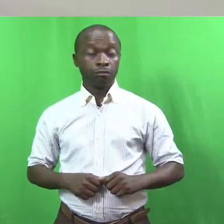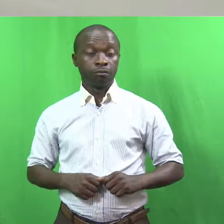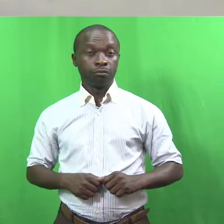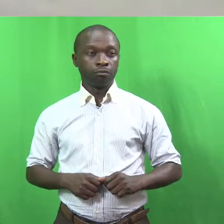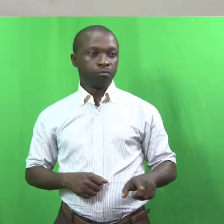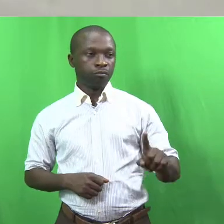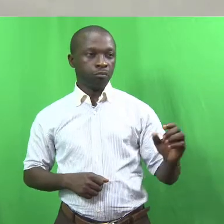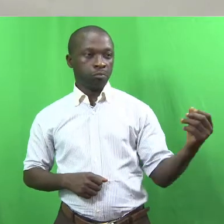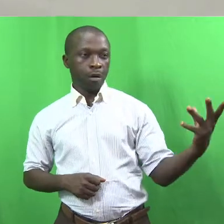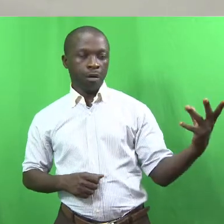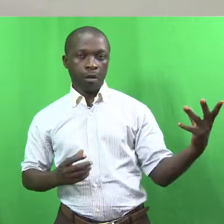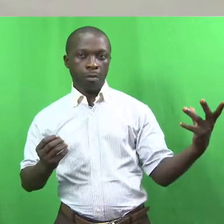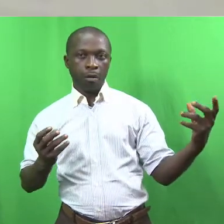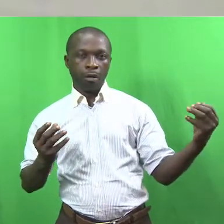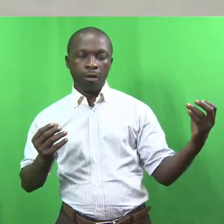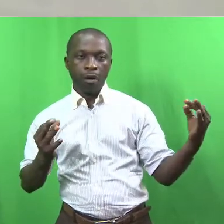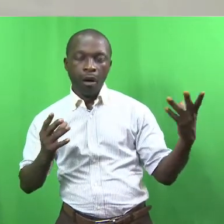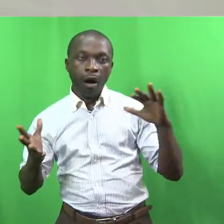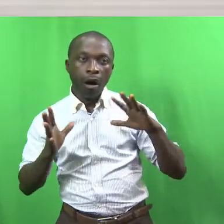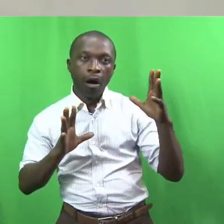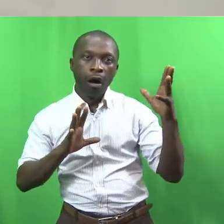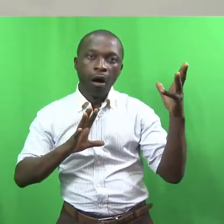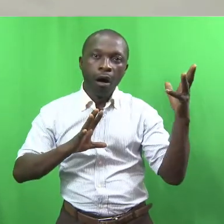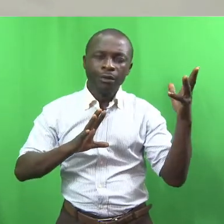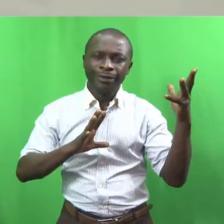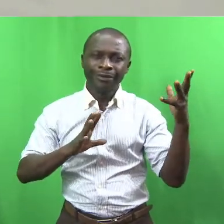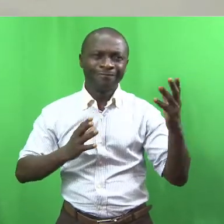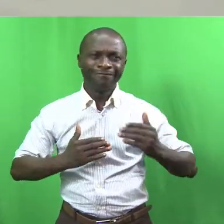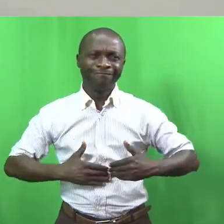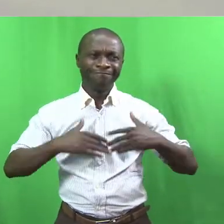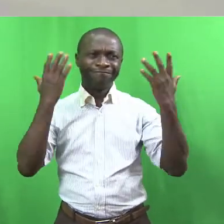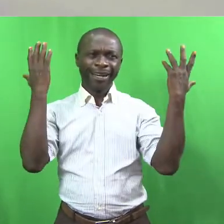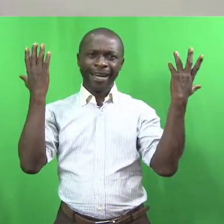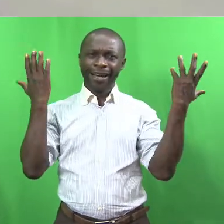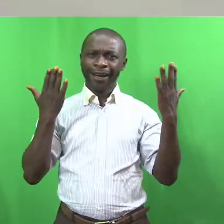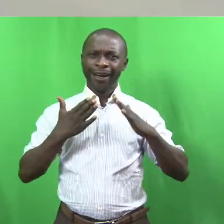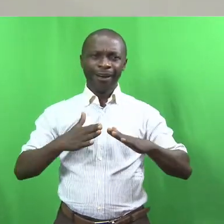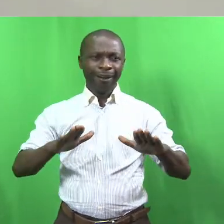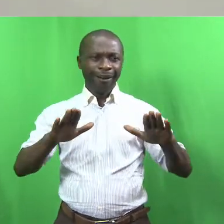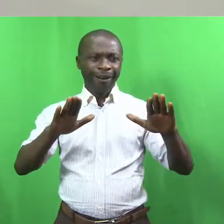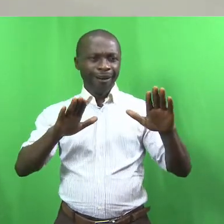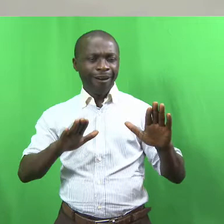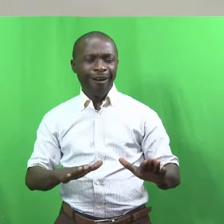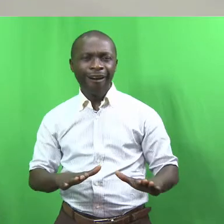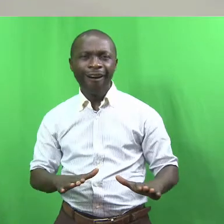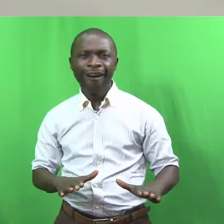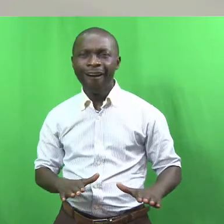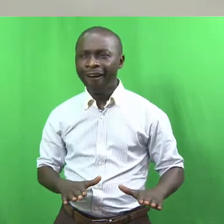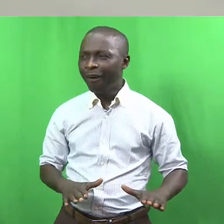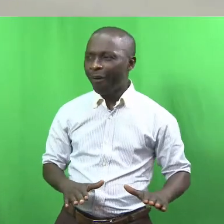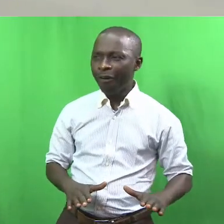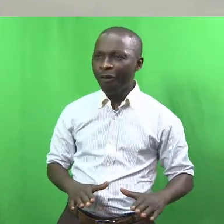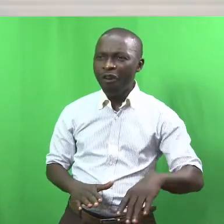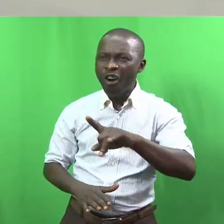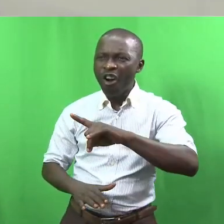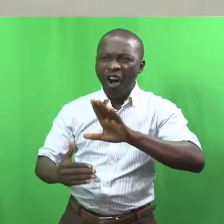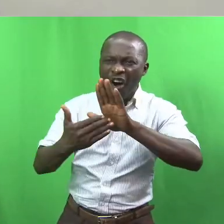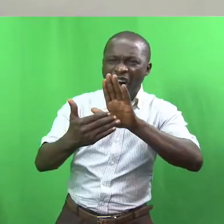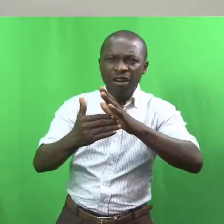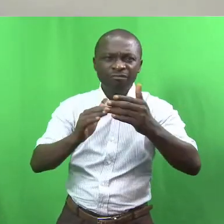Aucun incident susceptible de porter atteinte à la crédibilité du scrutin ou à la sincérité des résultats attendus des